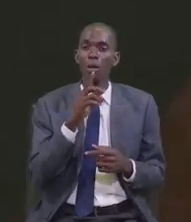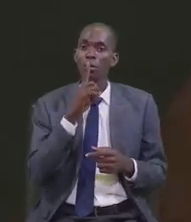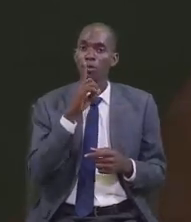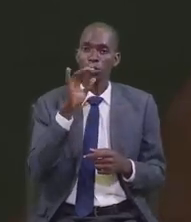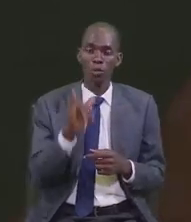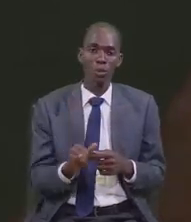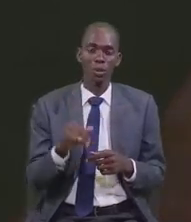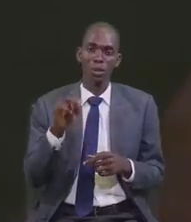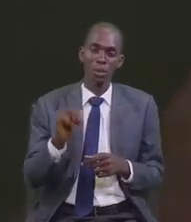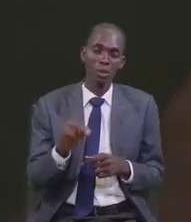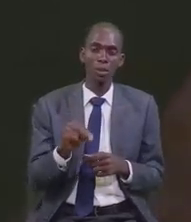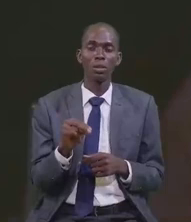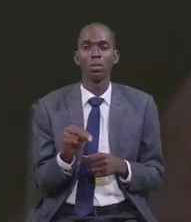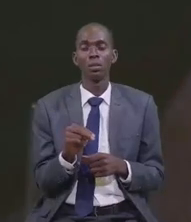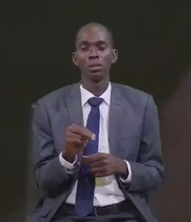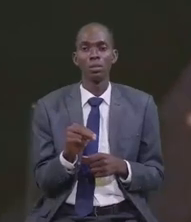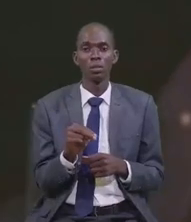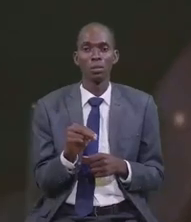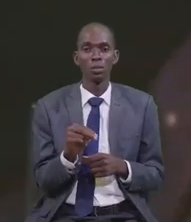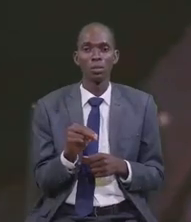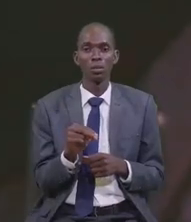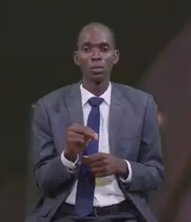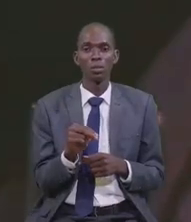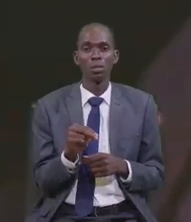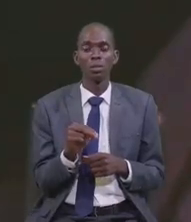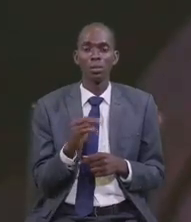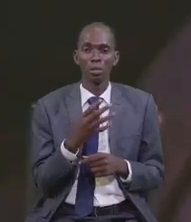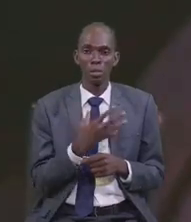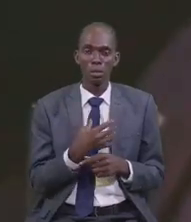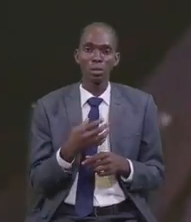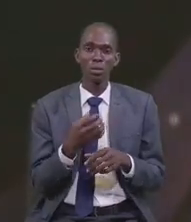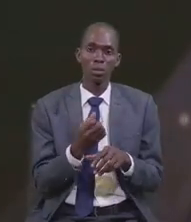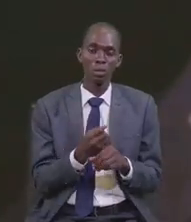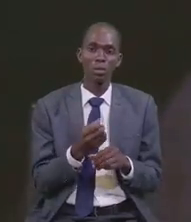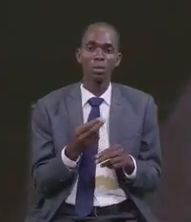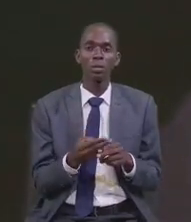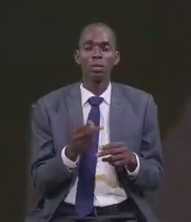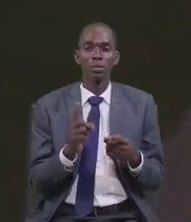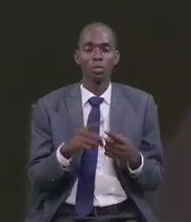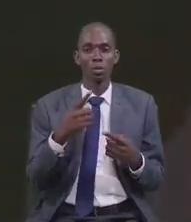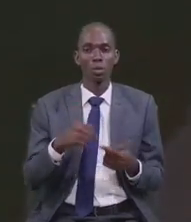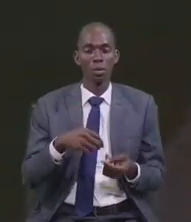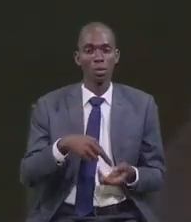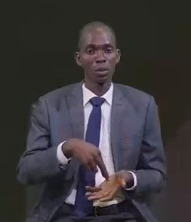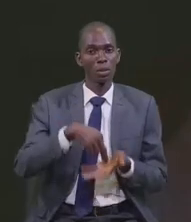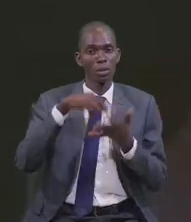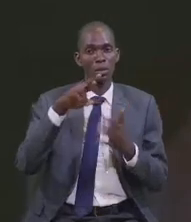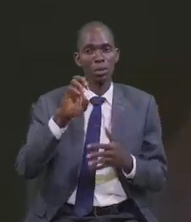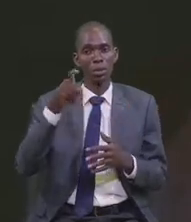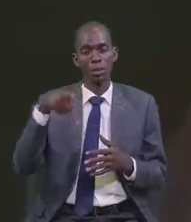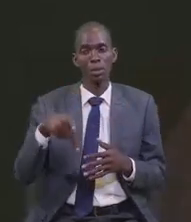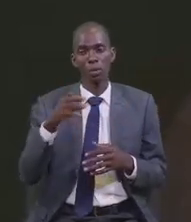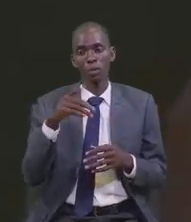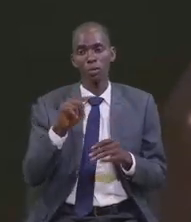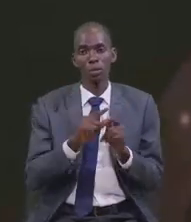dans le besoin. Et soumettez leur nom au modérateur. Et le modérateur va soumettre leur nom